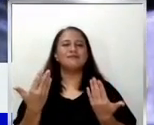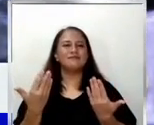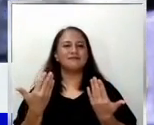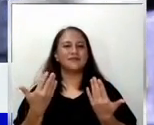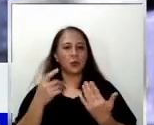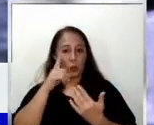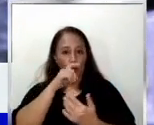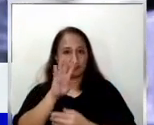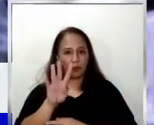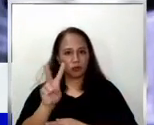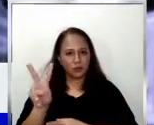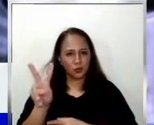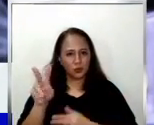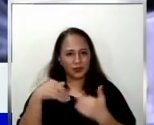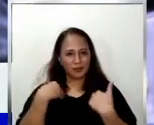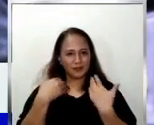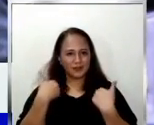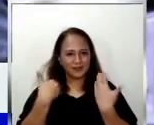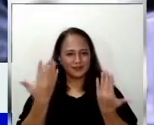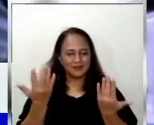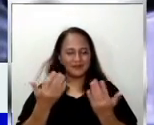young.